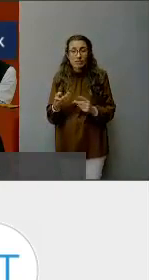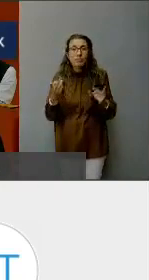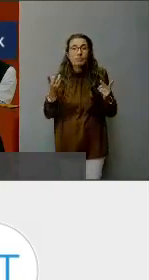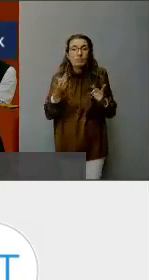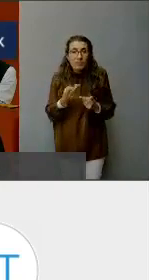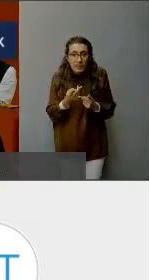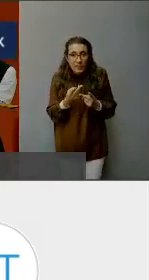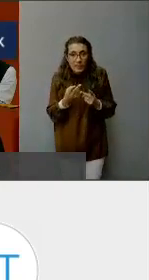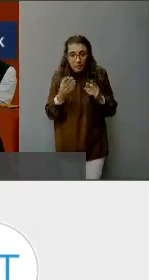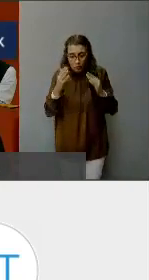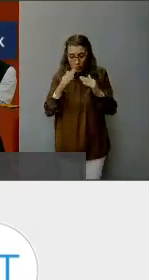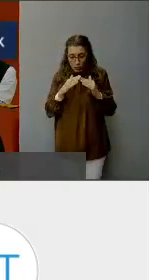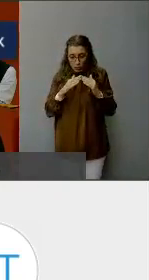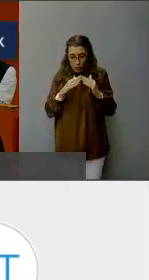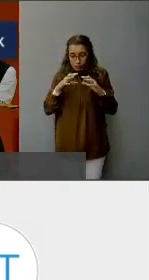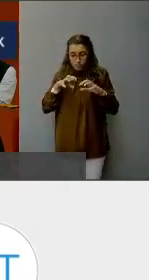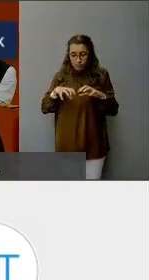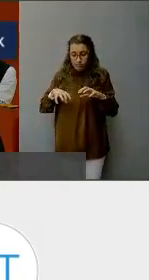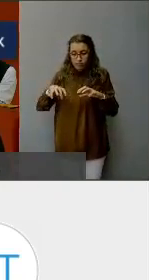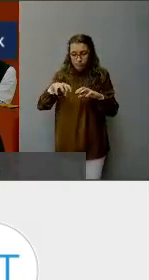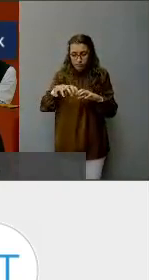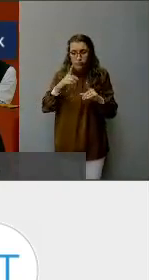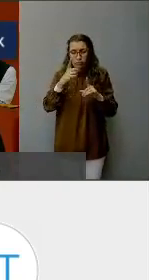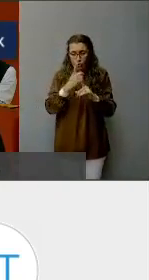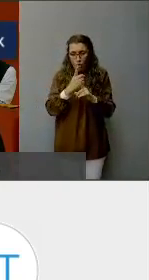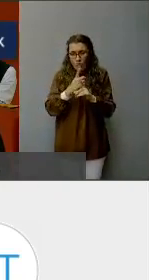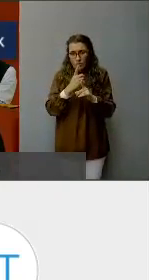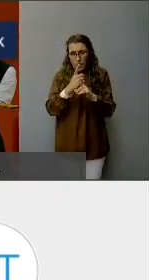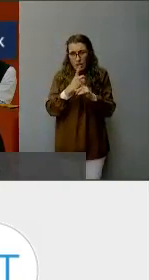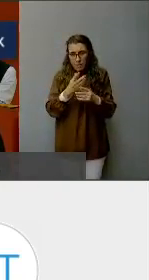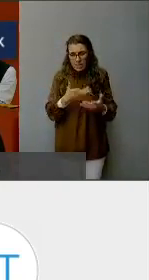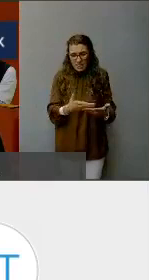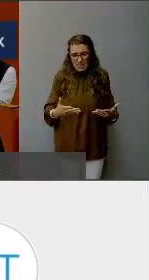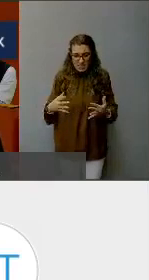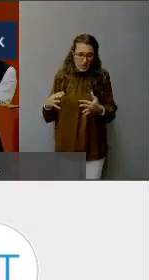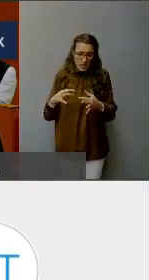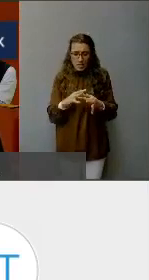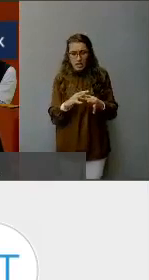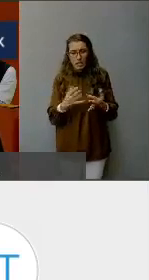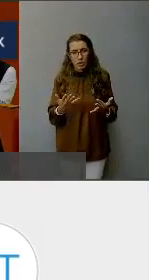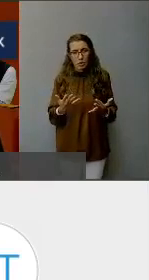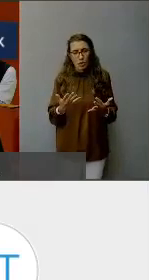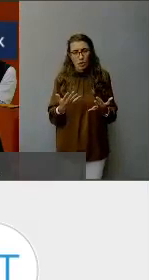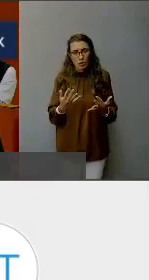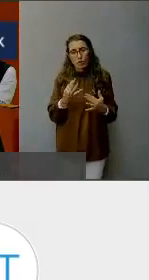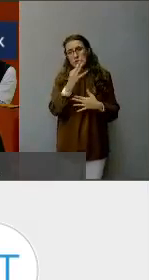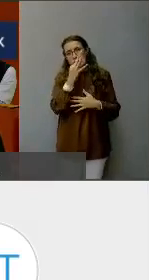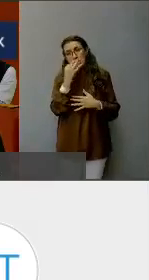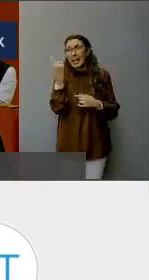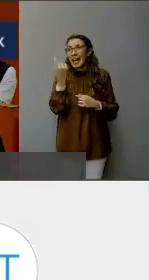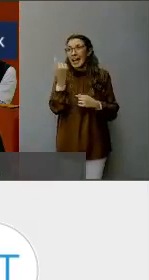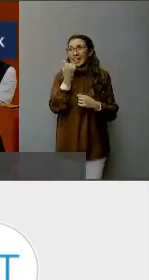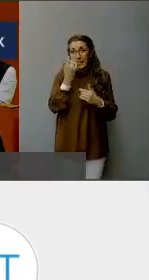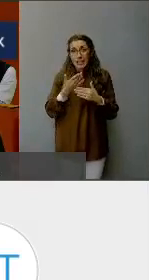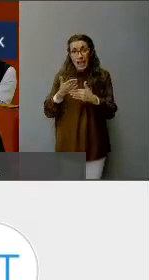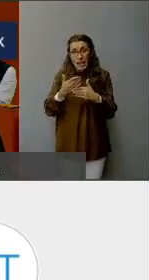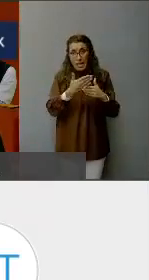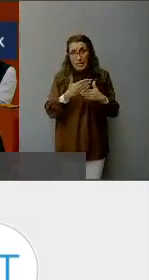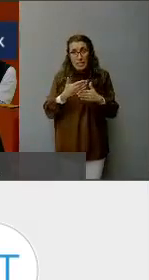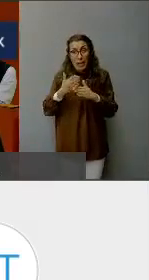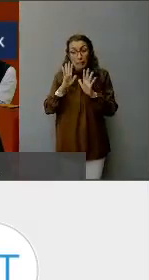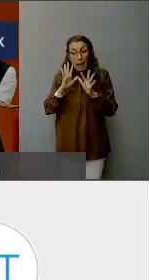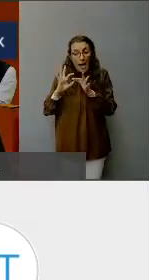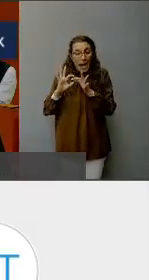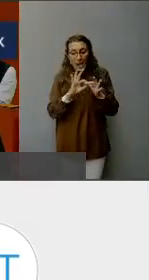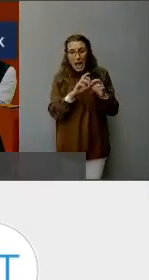quel territorio attraverso il diciamo l'interesse di attività dell'attività agricola